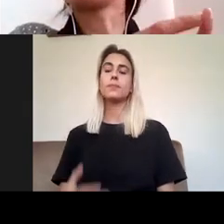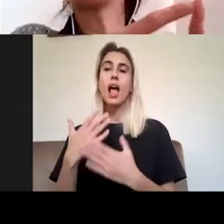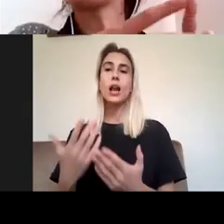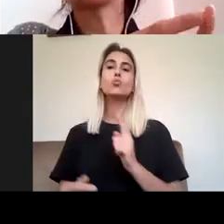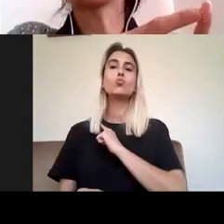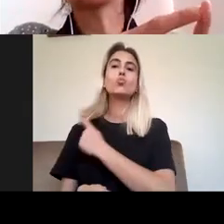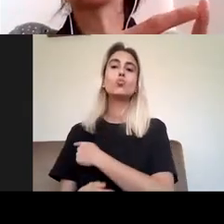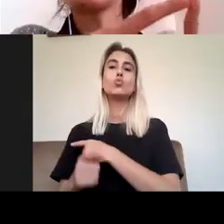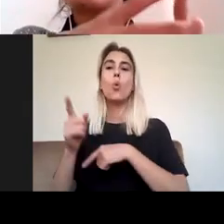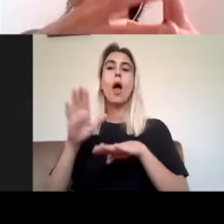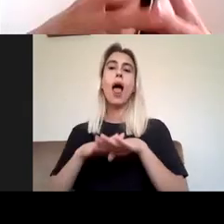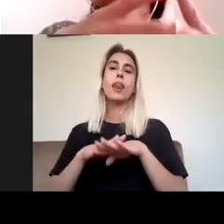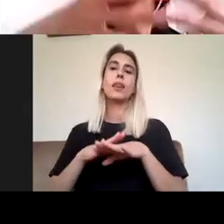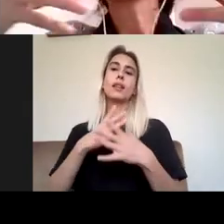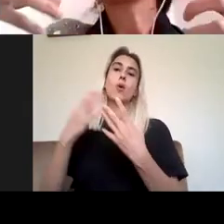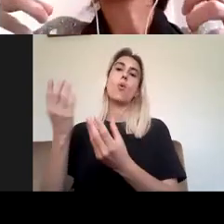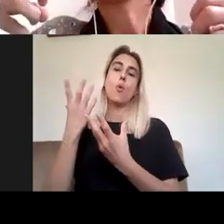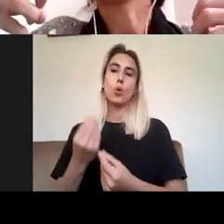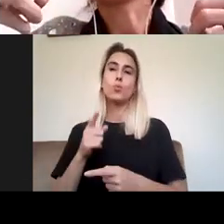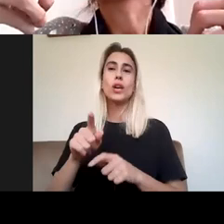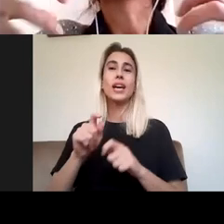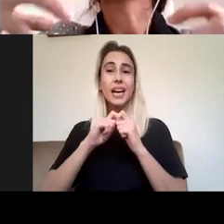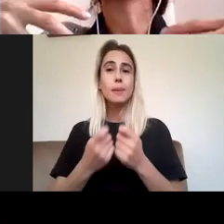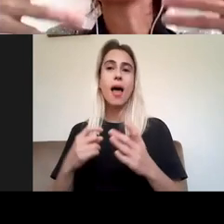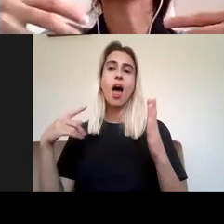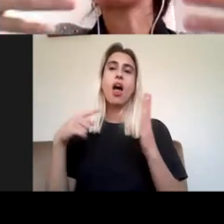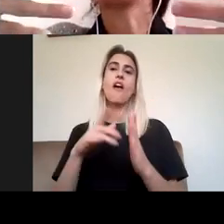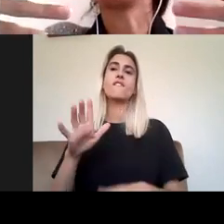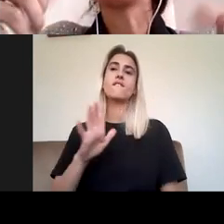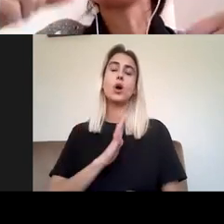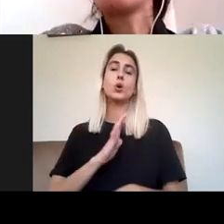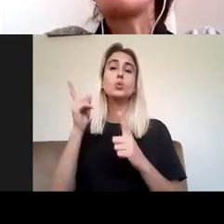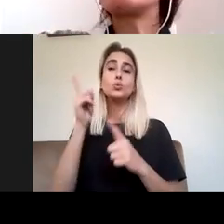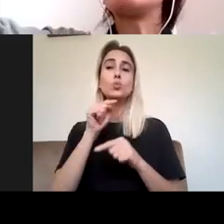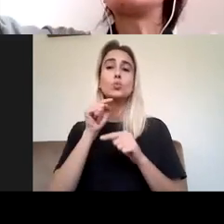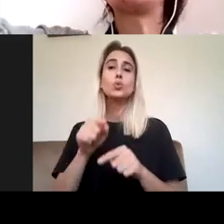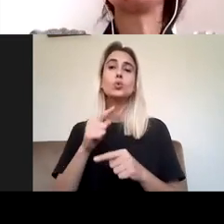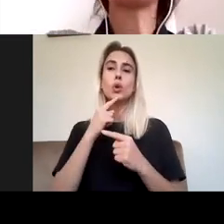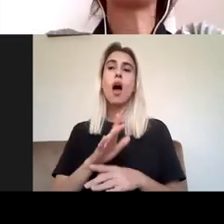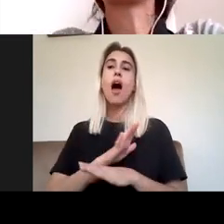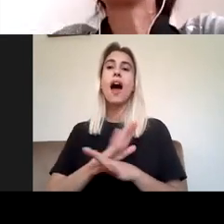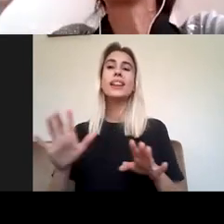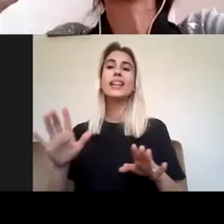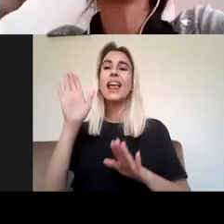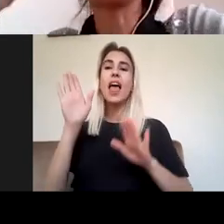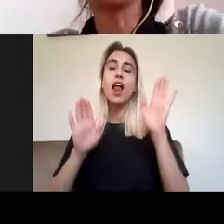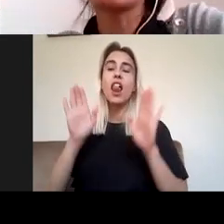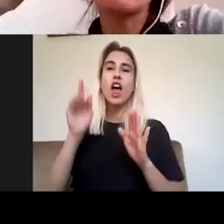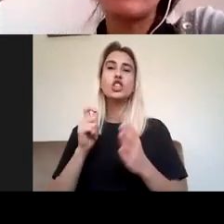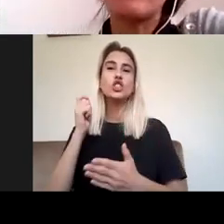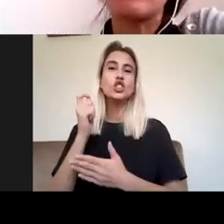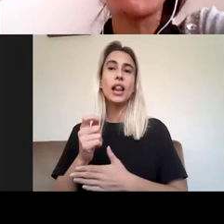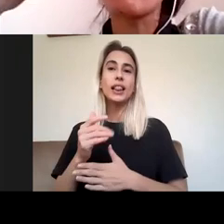oluyor ve bu tartışmada da bunu kırma hedefi var. Çünkü şunu söylüyor, artık ihale şartnamelerine